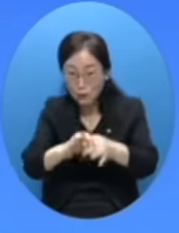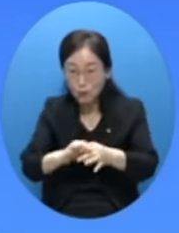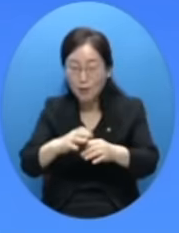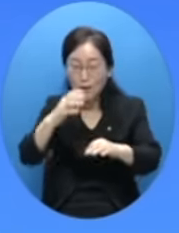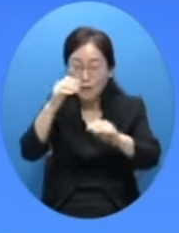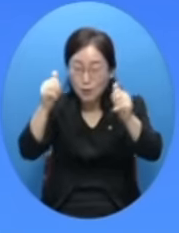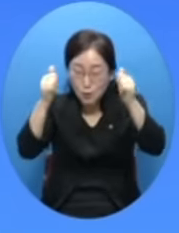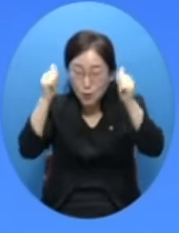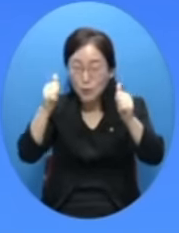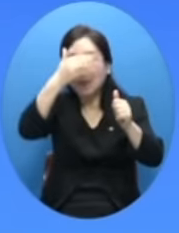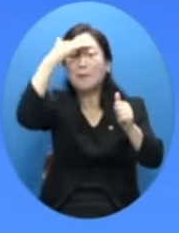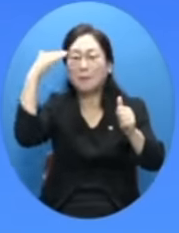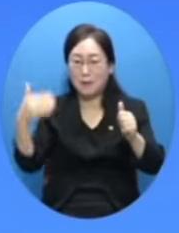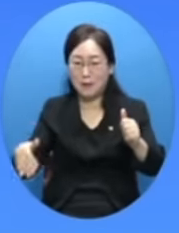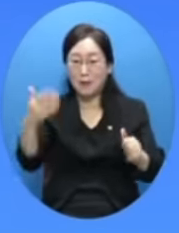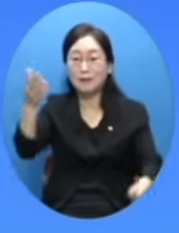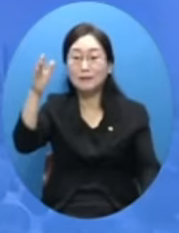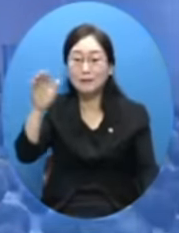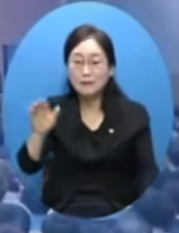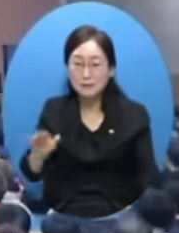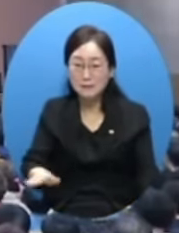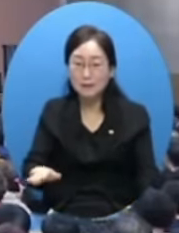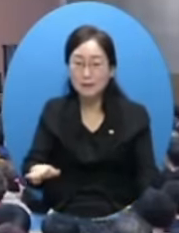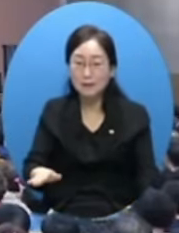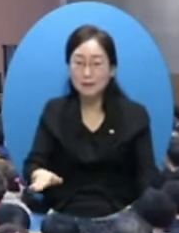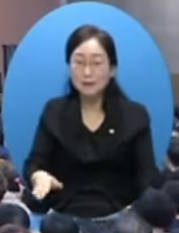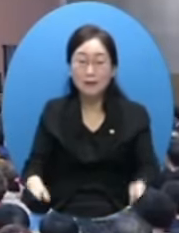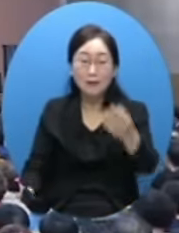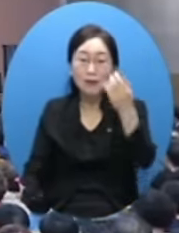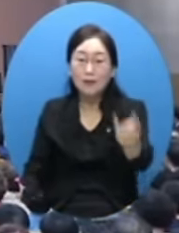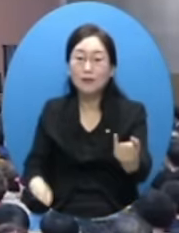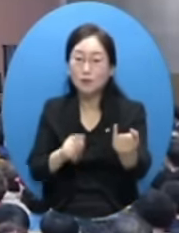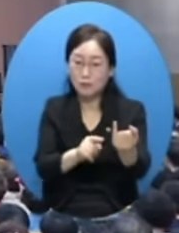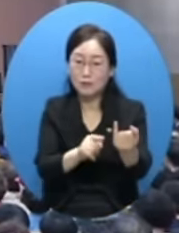했습니다. 그런데 동생이